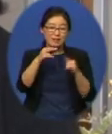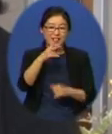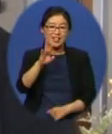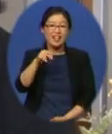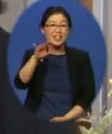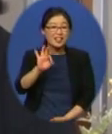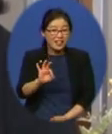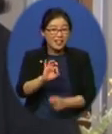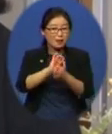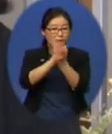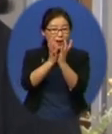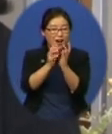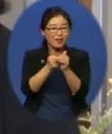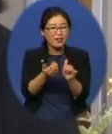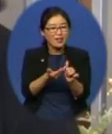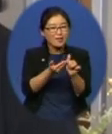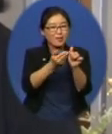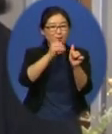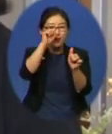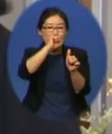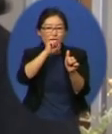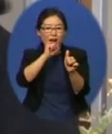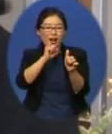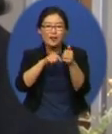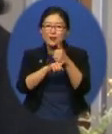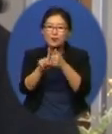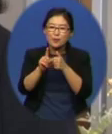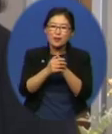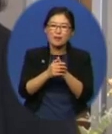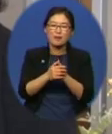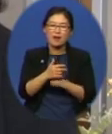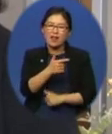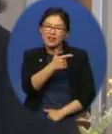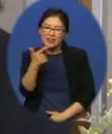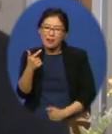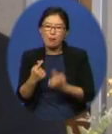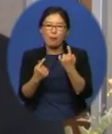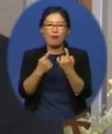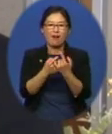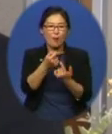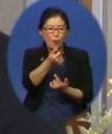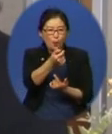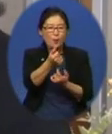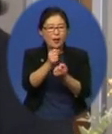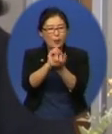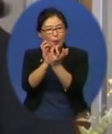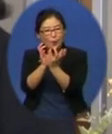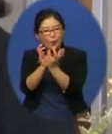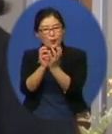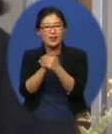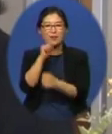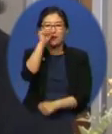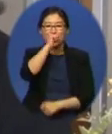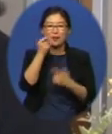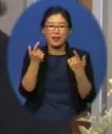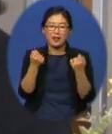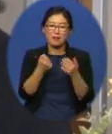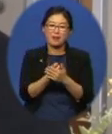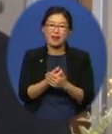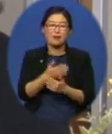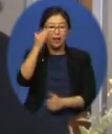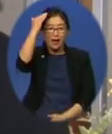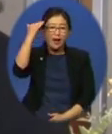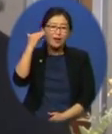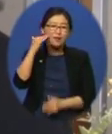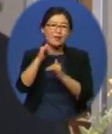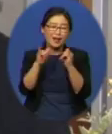이렇게 조경을 하는 걸 보면은 큰 꽃보다는 작은 꽃을 항상 선호하는 것을 제가 볼 수 있거든요. 그럼 저희 우리들의 취향이 그게